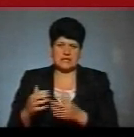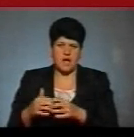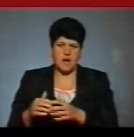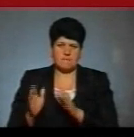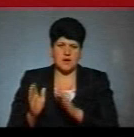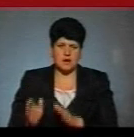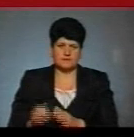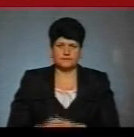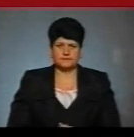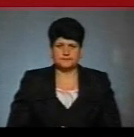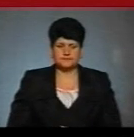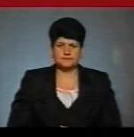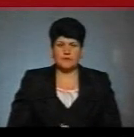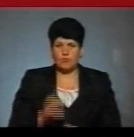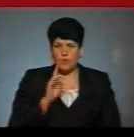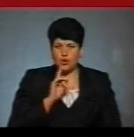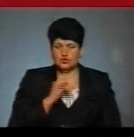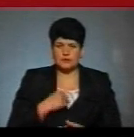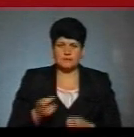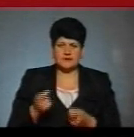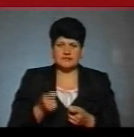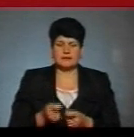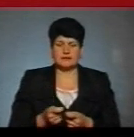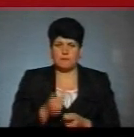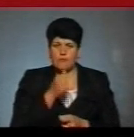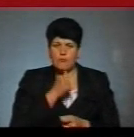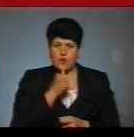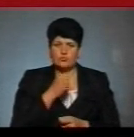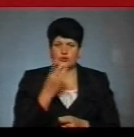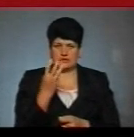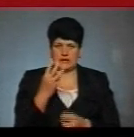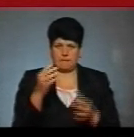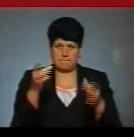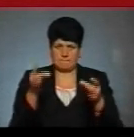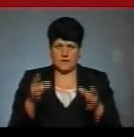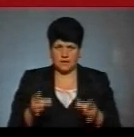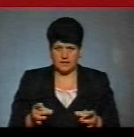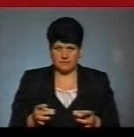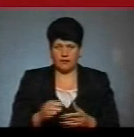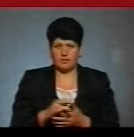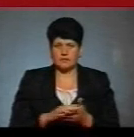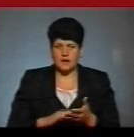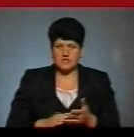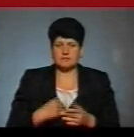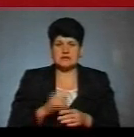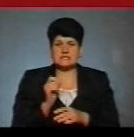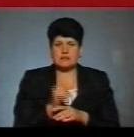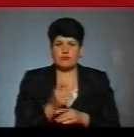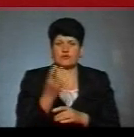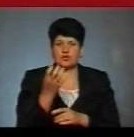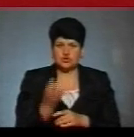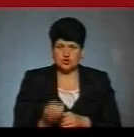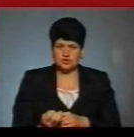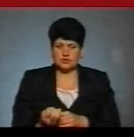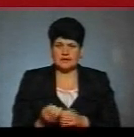апаратів штучної вентиляції легень. Поки що нам прийшла пробна партія в 3 пакети. Далі зараз ми замовили наступну